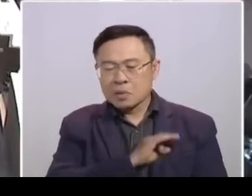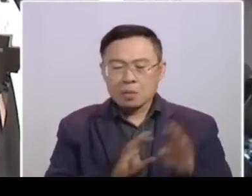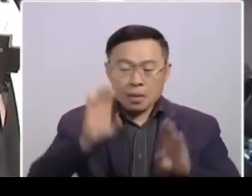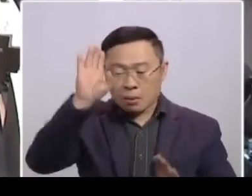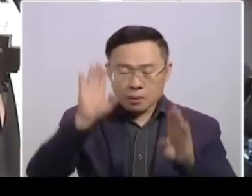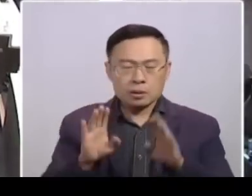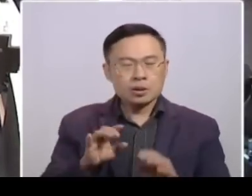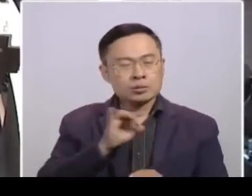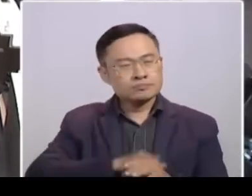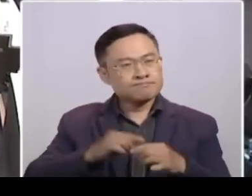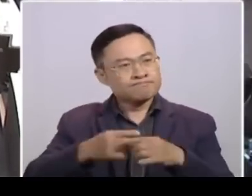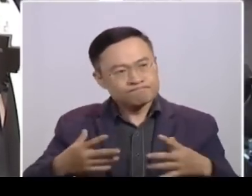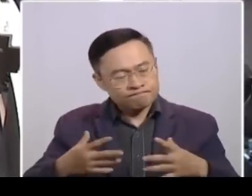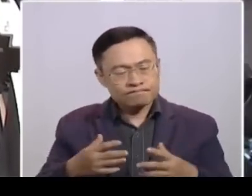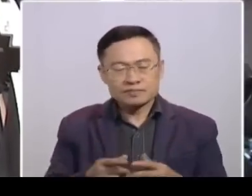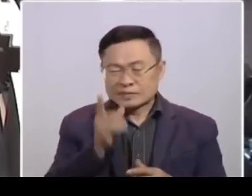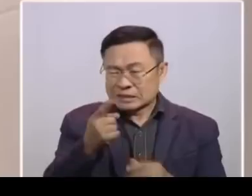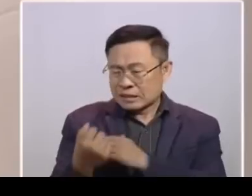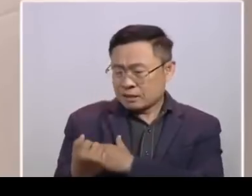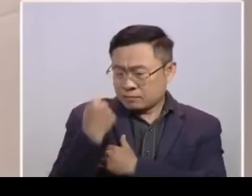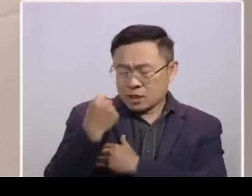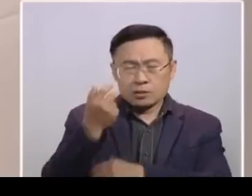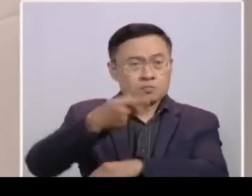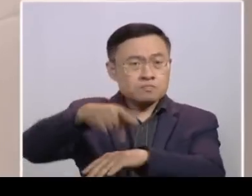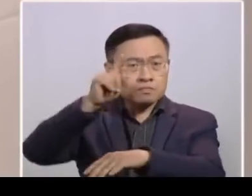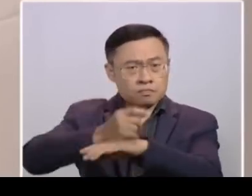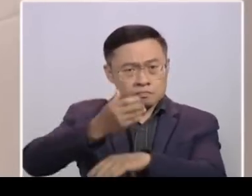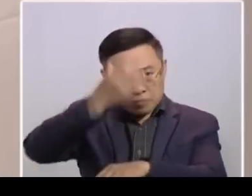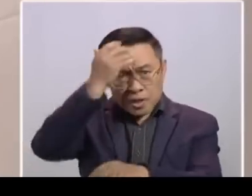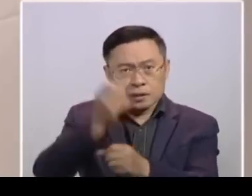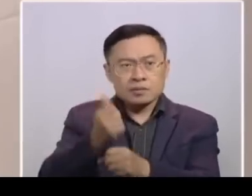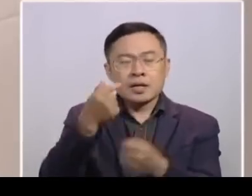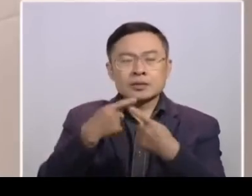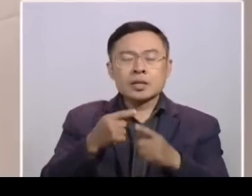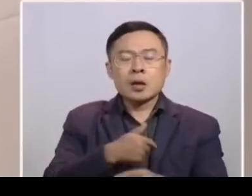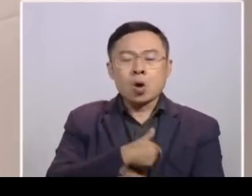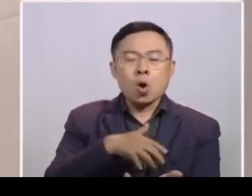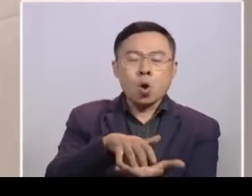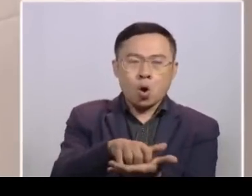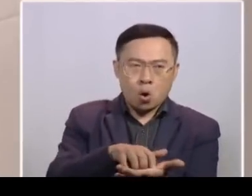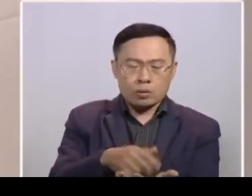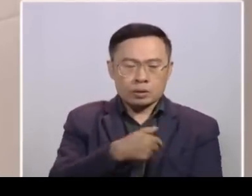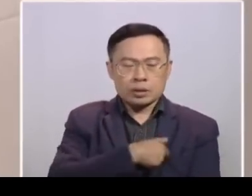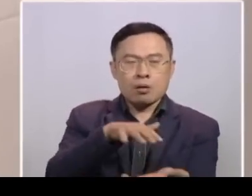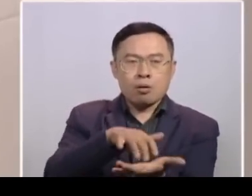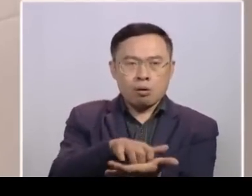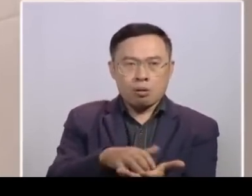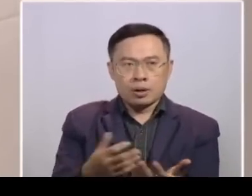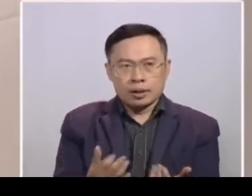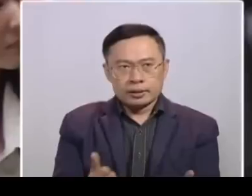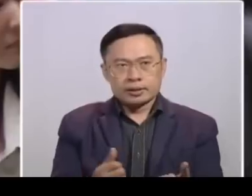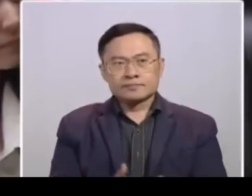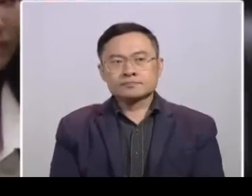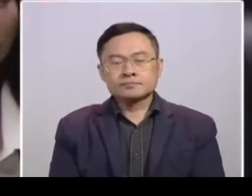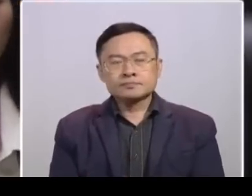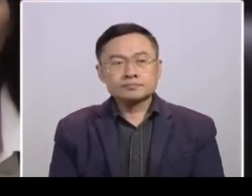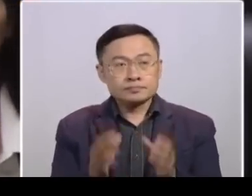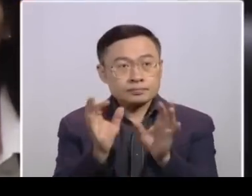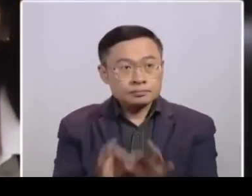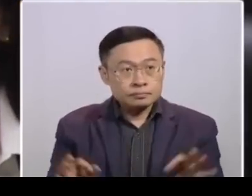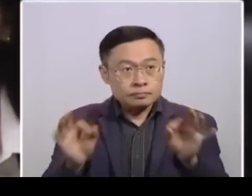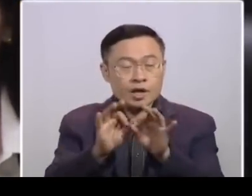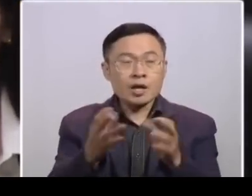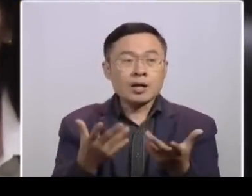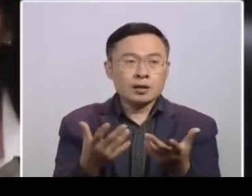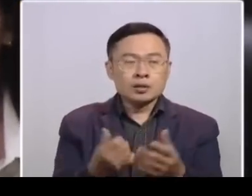น่านบอกว่าเชื่อว่าในอนาคตจะมีปัญหาแต่ว่าบทเรียนครั้งนี้ก็จะปรับไปสู่การแก้ไขเพราะว่าข้อบังคับเนี่ยเกิดจากสมาชิกรัฐสภ